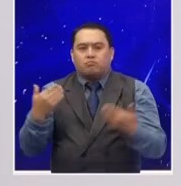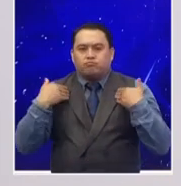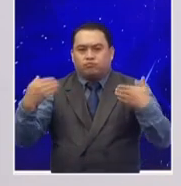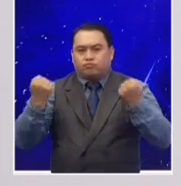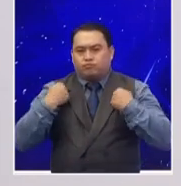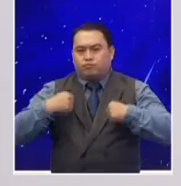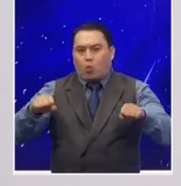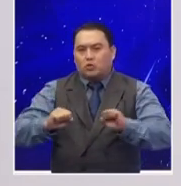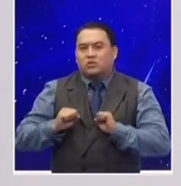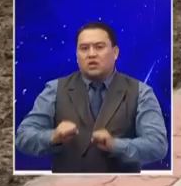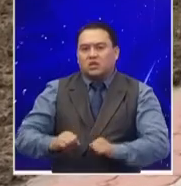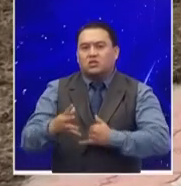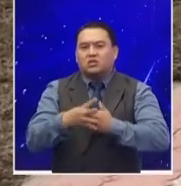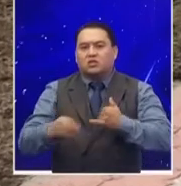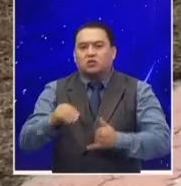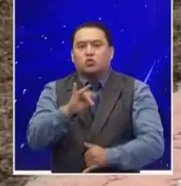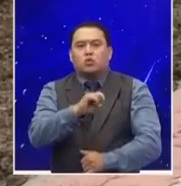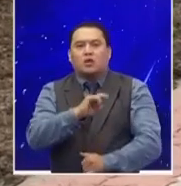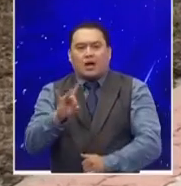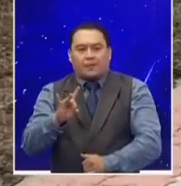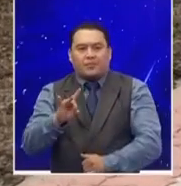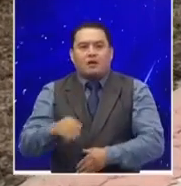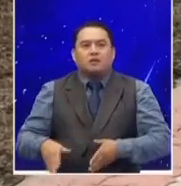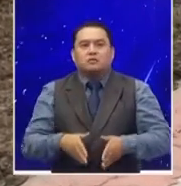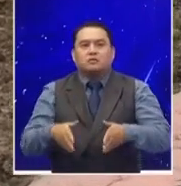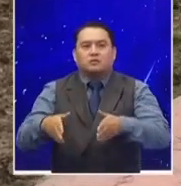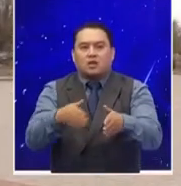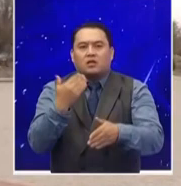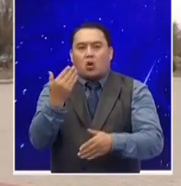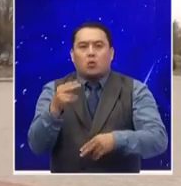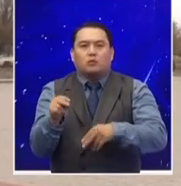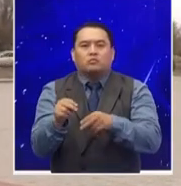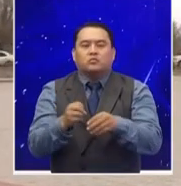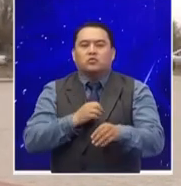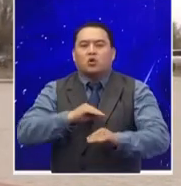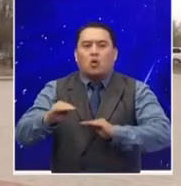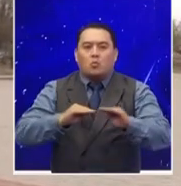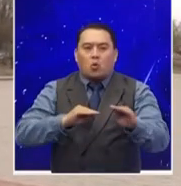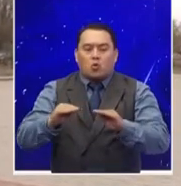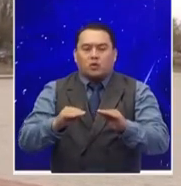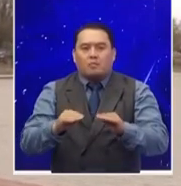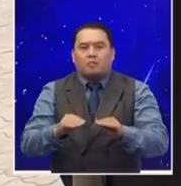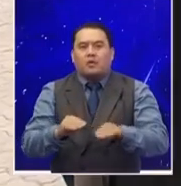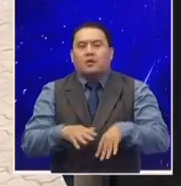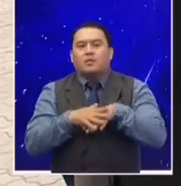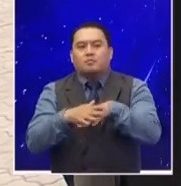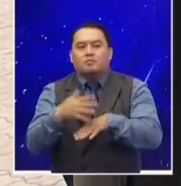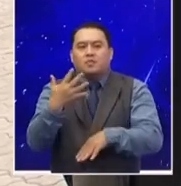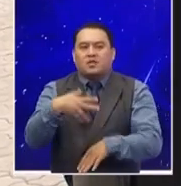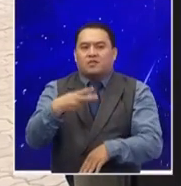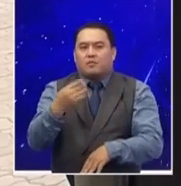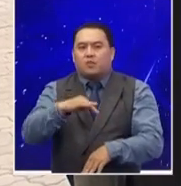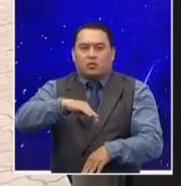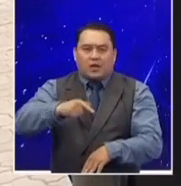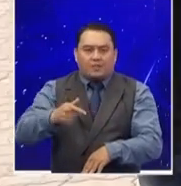подвигов, защищая землю от нашествия джунгар. По дорожной карте занятости на его благоустройство и озеленение предусмотрено 52 миллиона